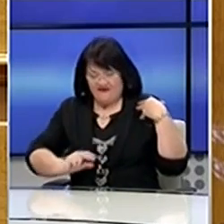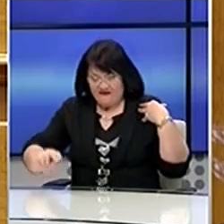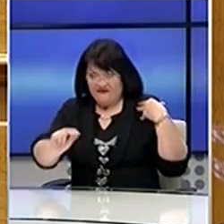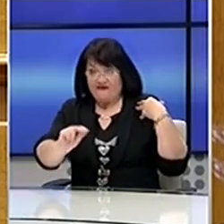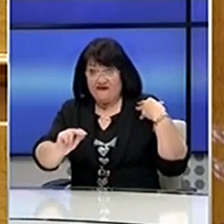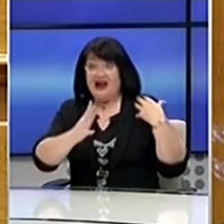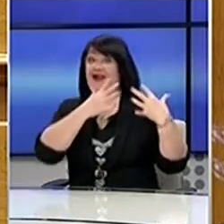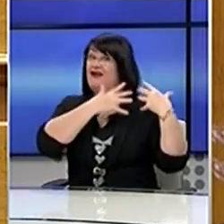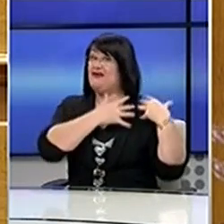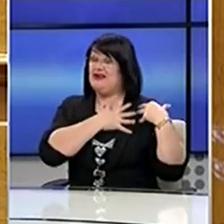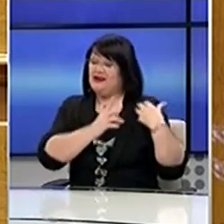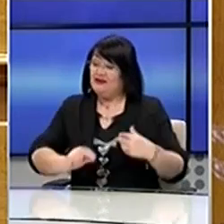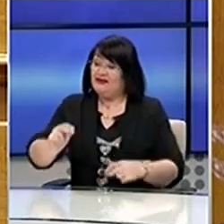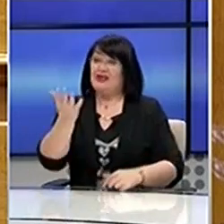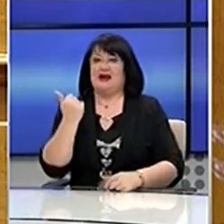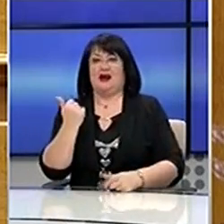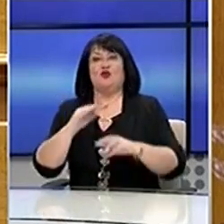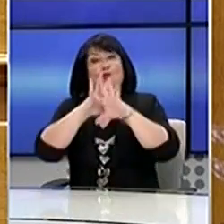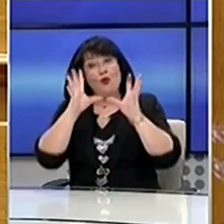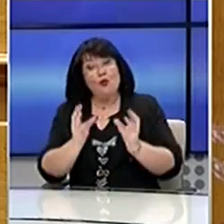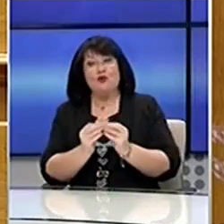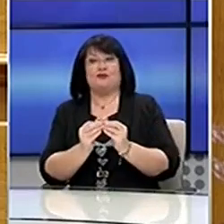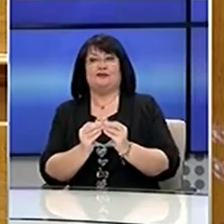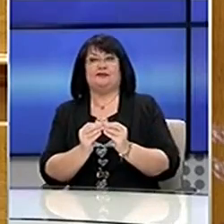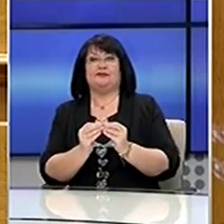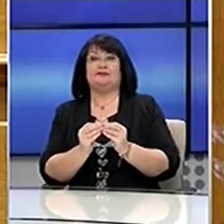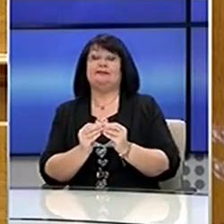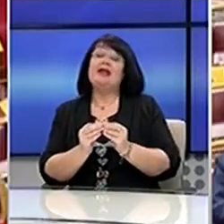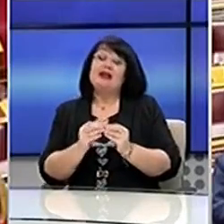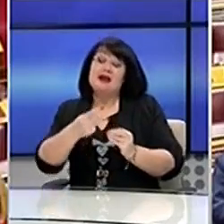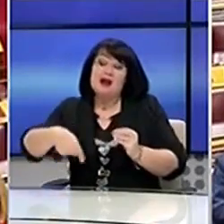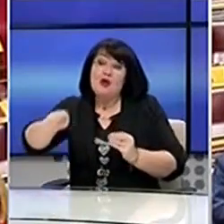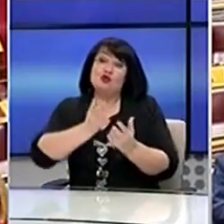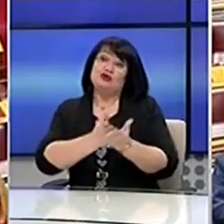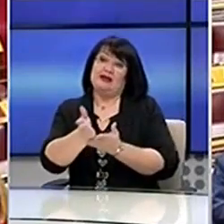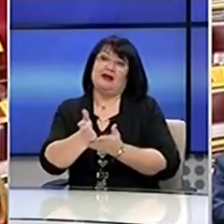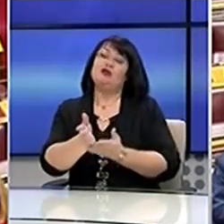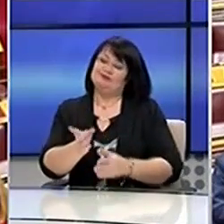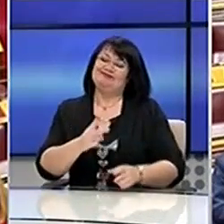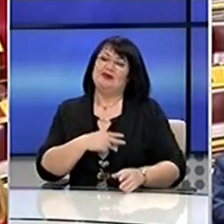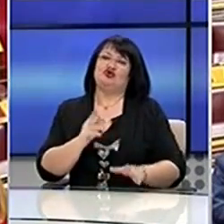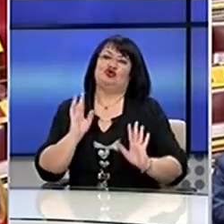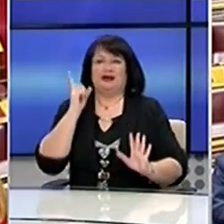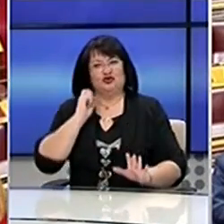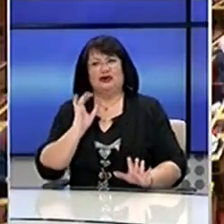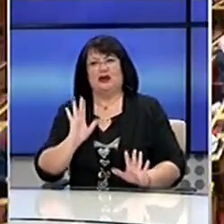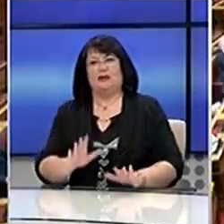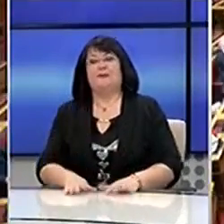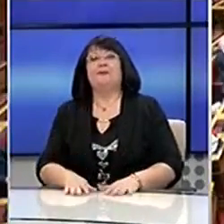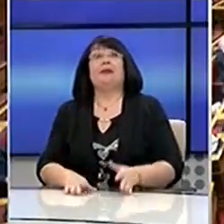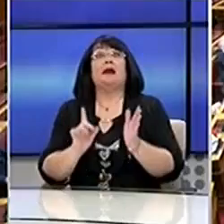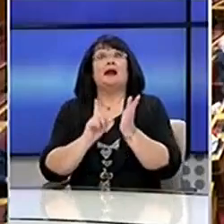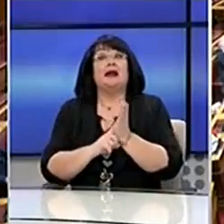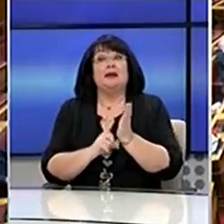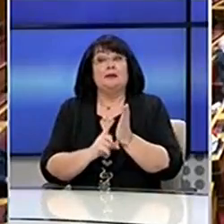ισοδύναμο και το συνολικό, το ξέρουμε καλά, δεν είναι πάντα δίκαιο. Έπρεπε λοιπόν εμείς, όπως και